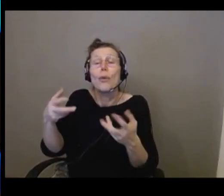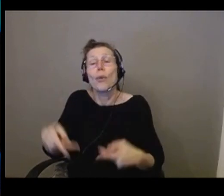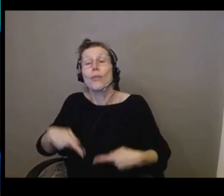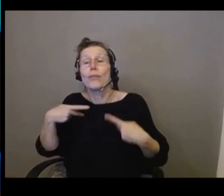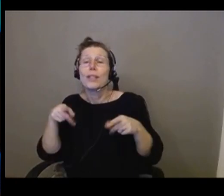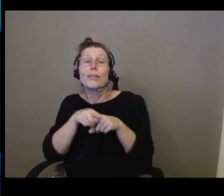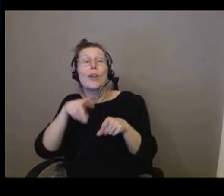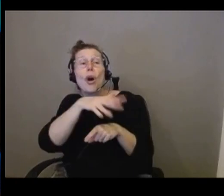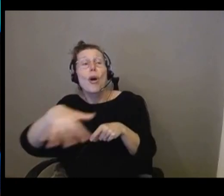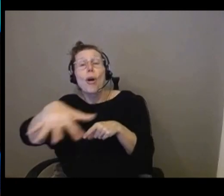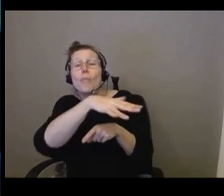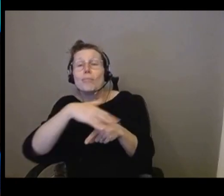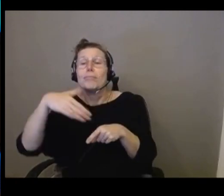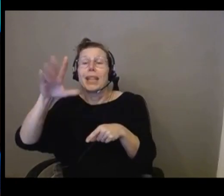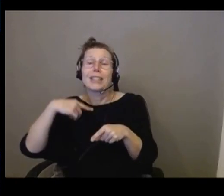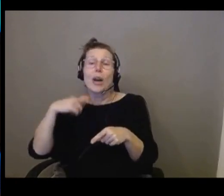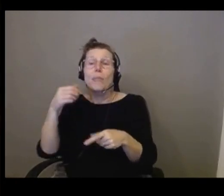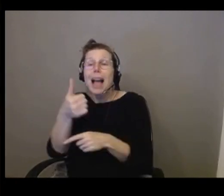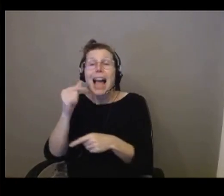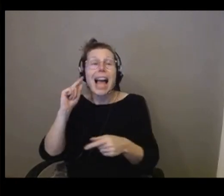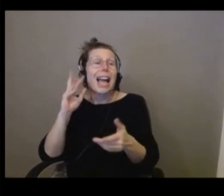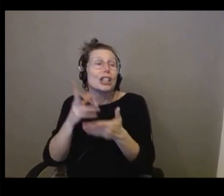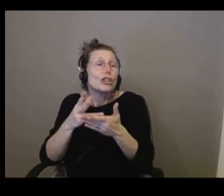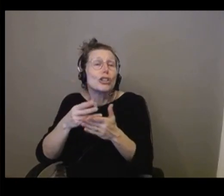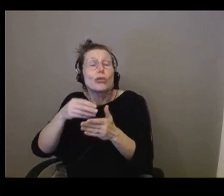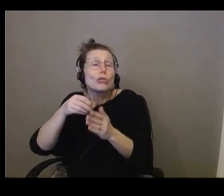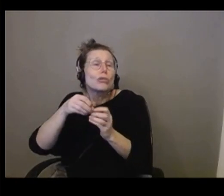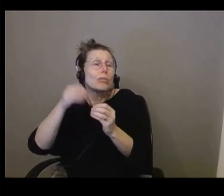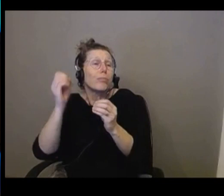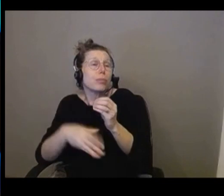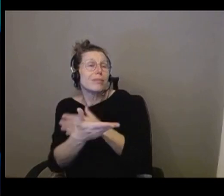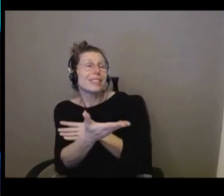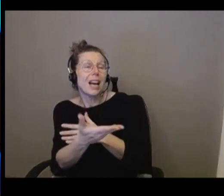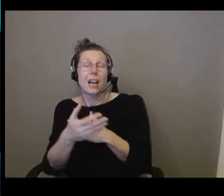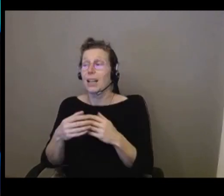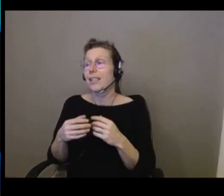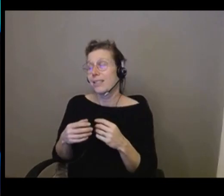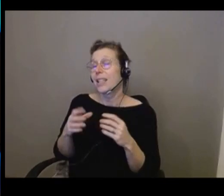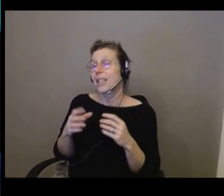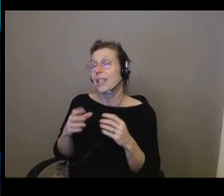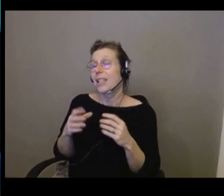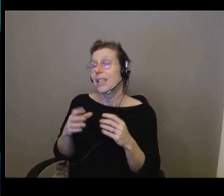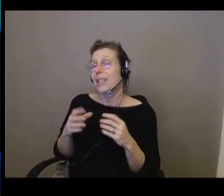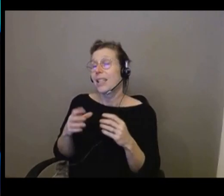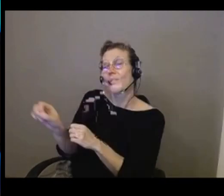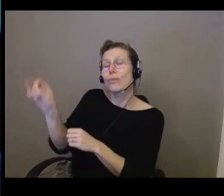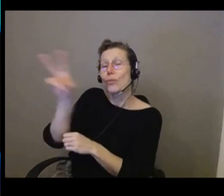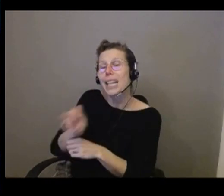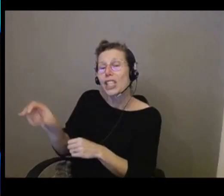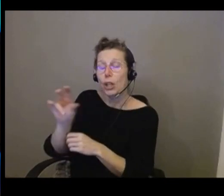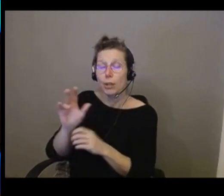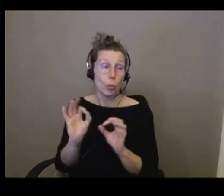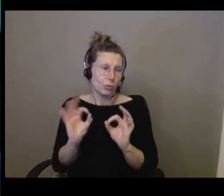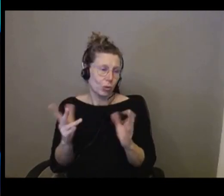Il y a des voyageurs avec des besoins spécifiques parfois. Voilà. Et du coup, la question qui se pose, c'est en fait, à l'instar de ce